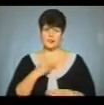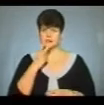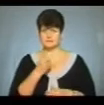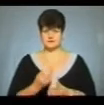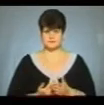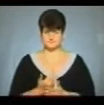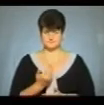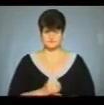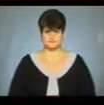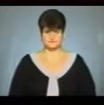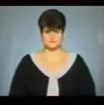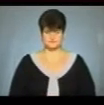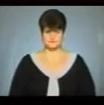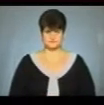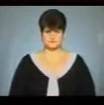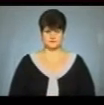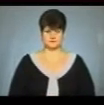у випуску.